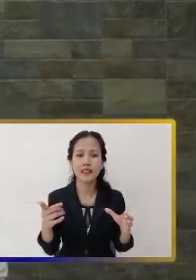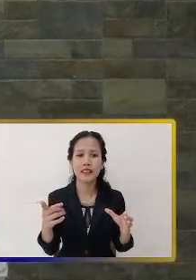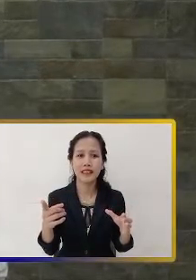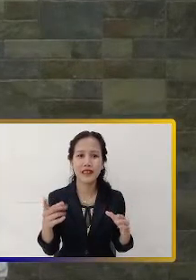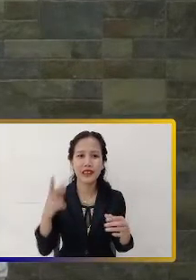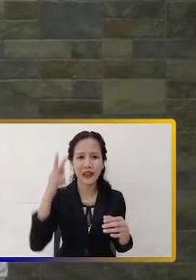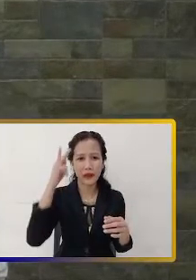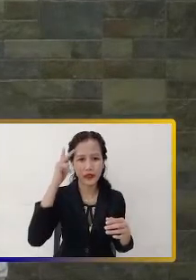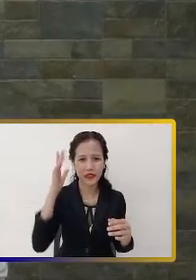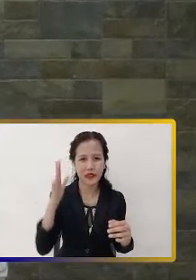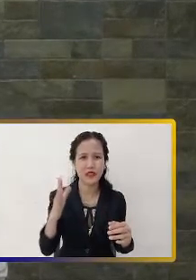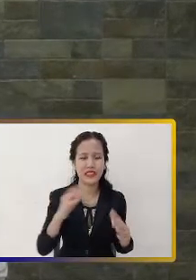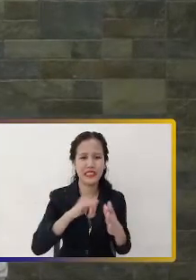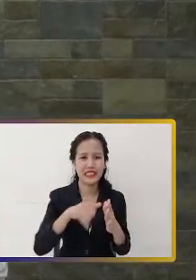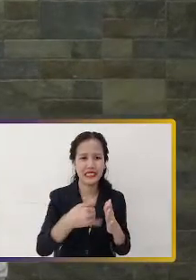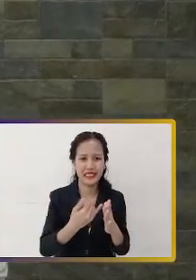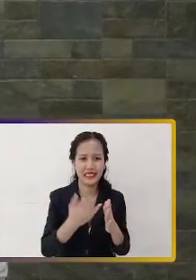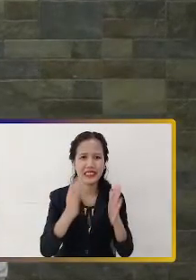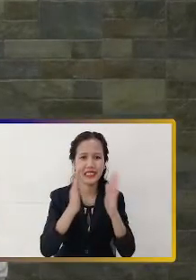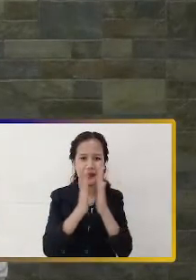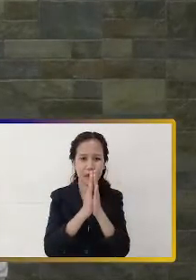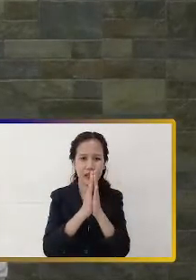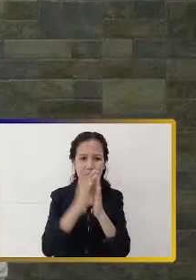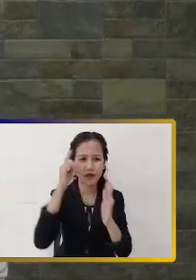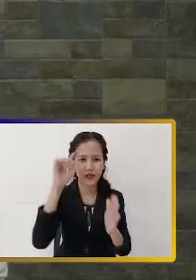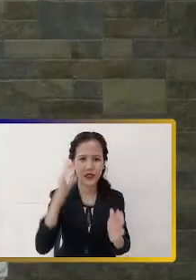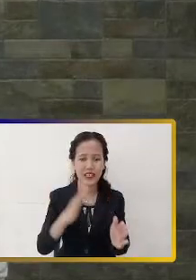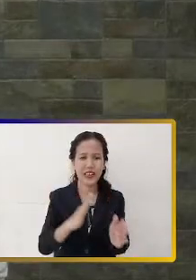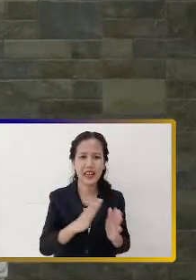kami. Libre po yan sa inyo.